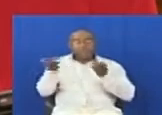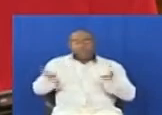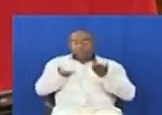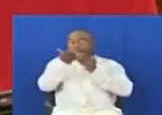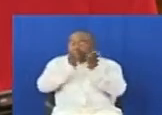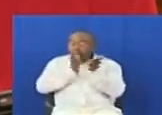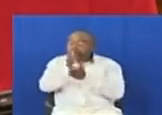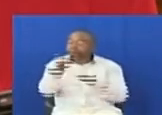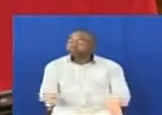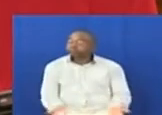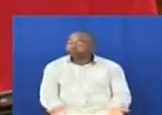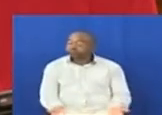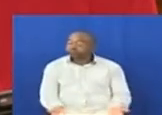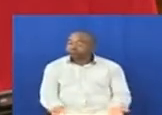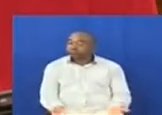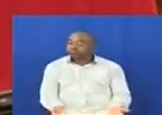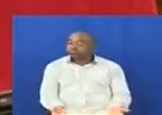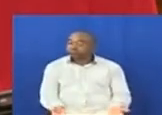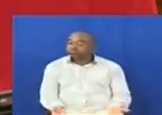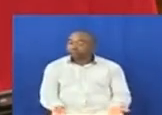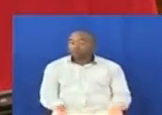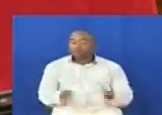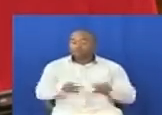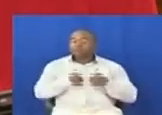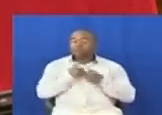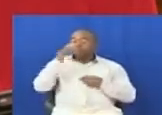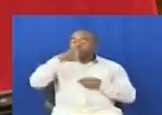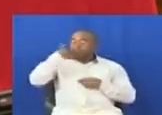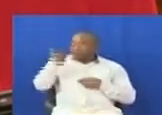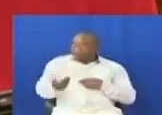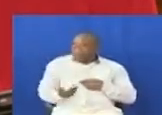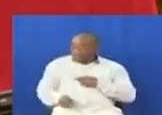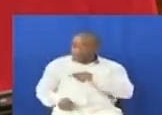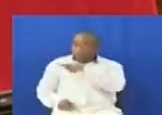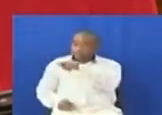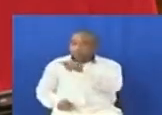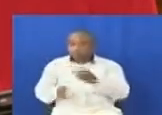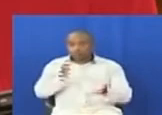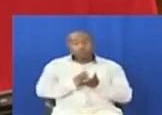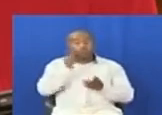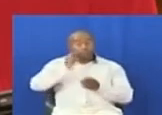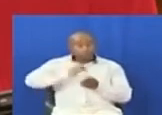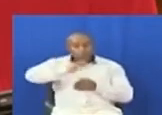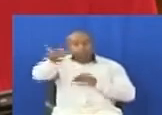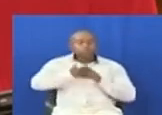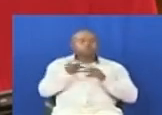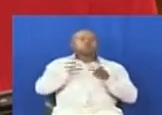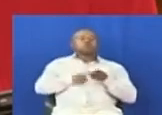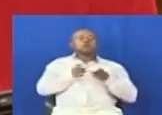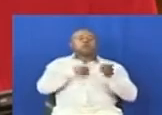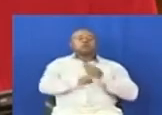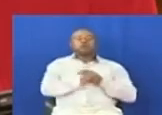kazi kwa vipi? Lakini baada ya kusema hivyo, tumewaona wanarudi bungeni.